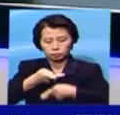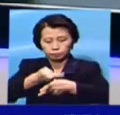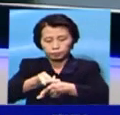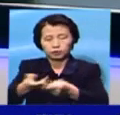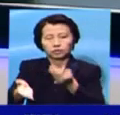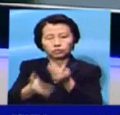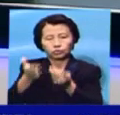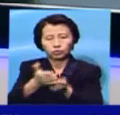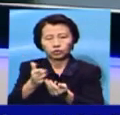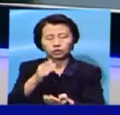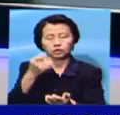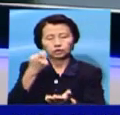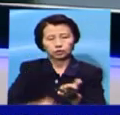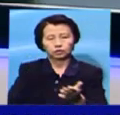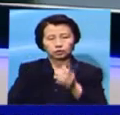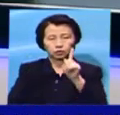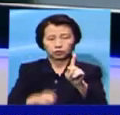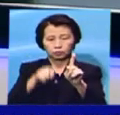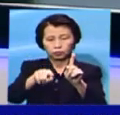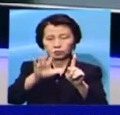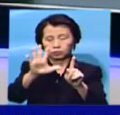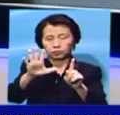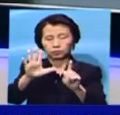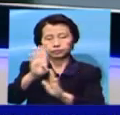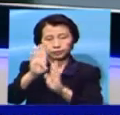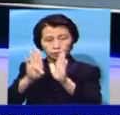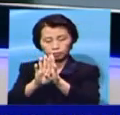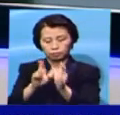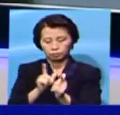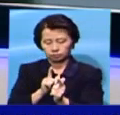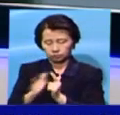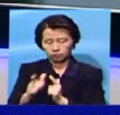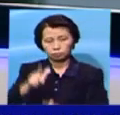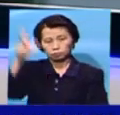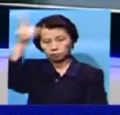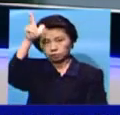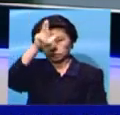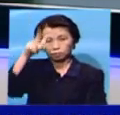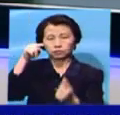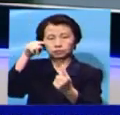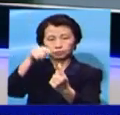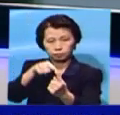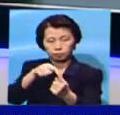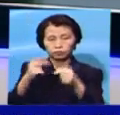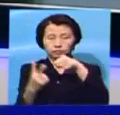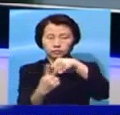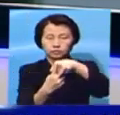mudah bernilai r.5 bilion yang diluluskan kerajaan kepada